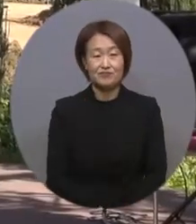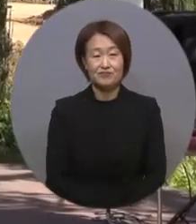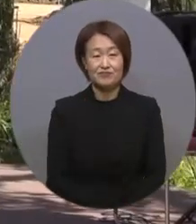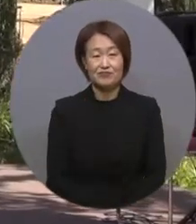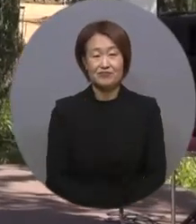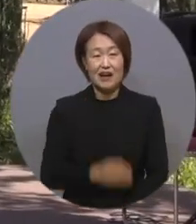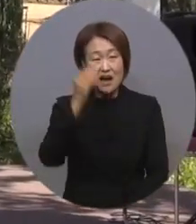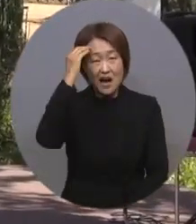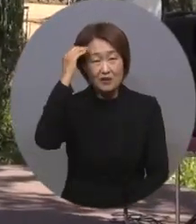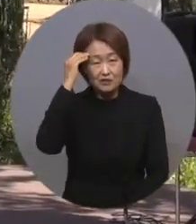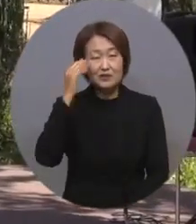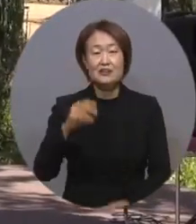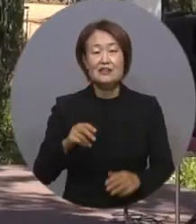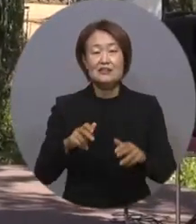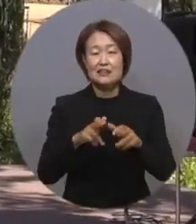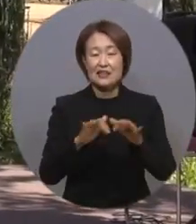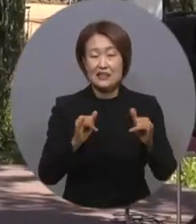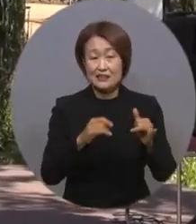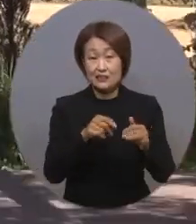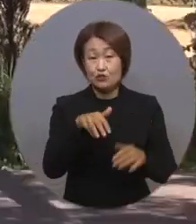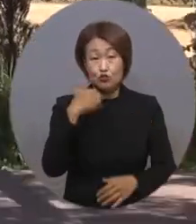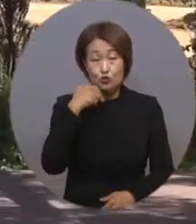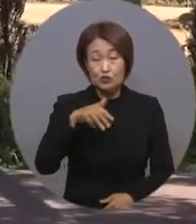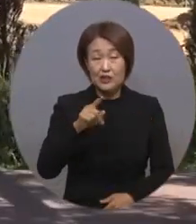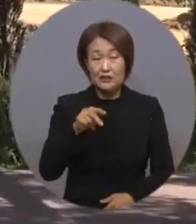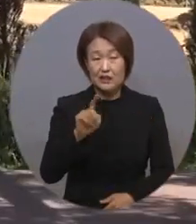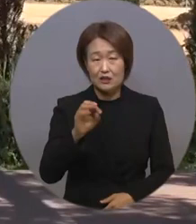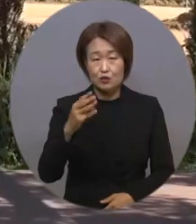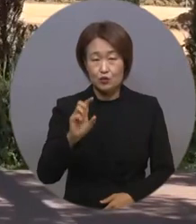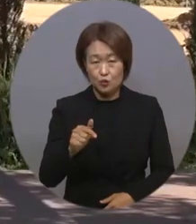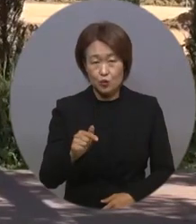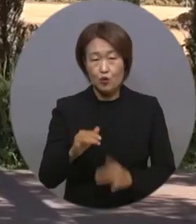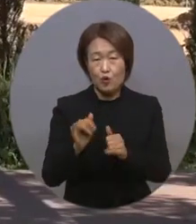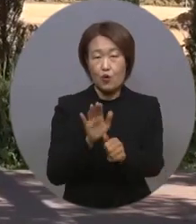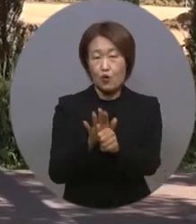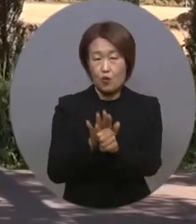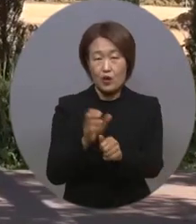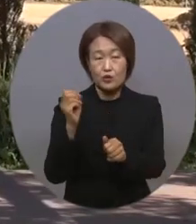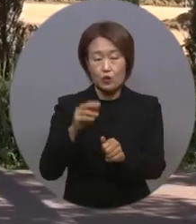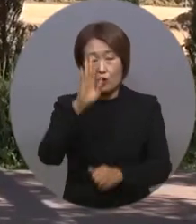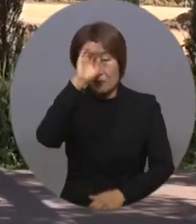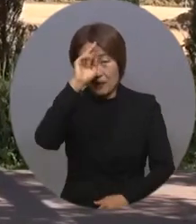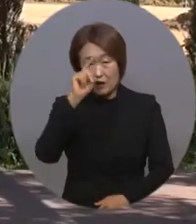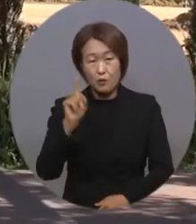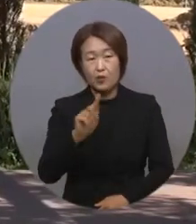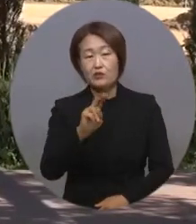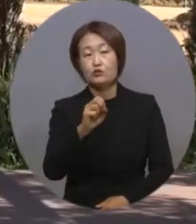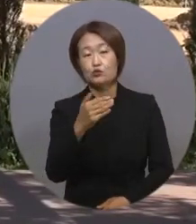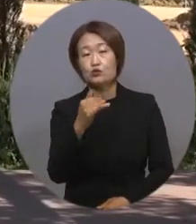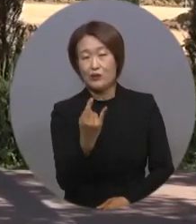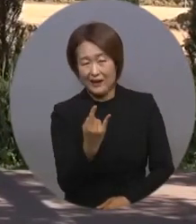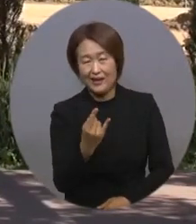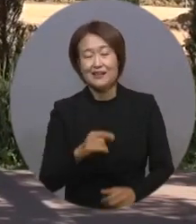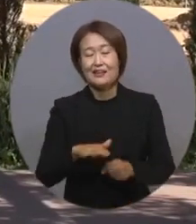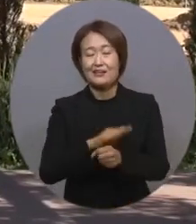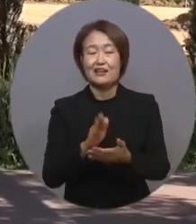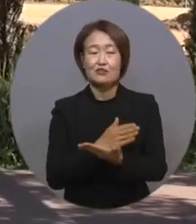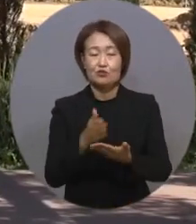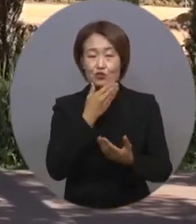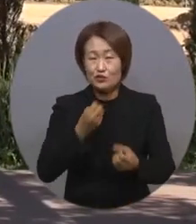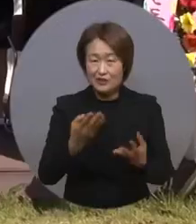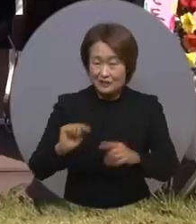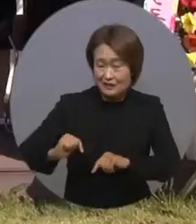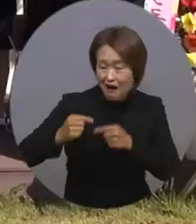사랑나눔협회 중앙회장인 차상록 회장이 맡았고 박경기 아산시장은 제29회 장애인 사랑나눔축제에